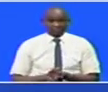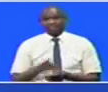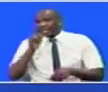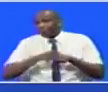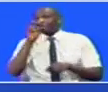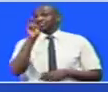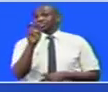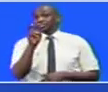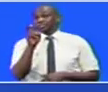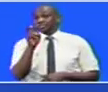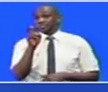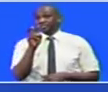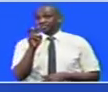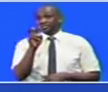see